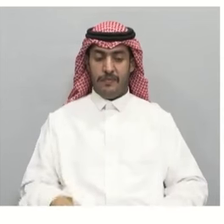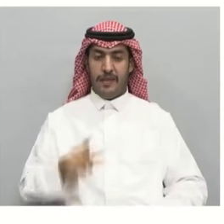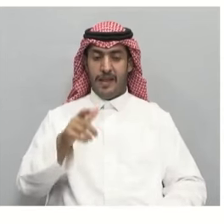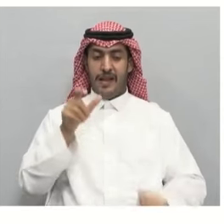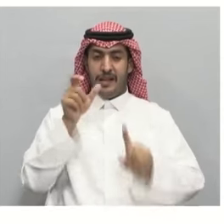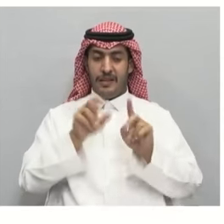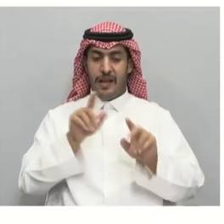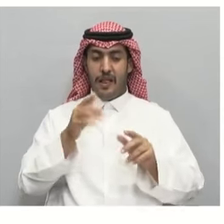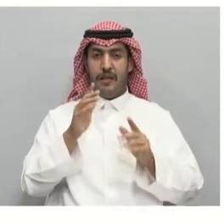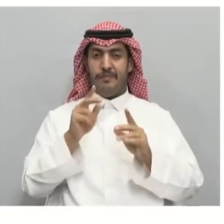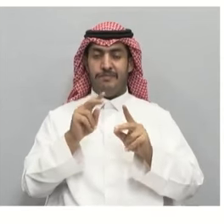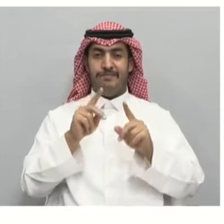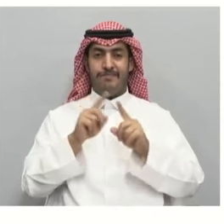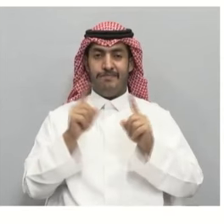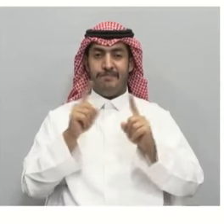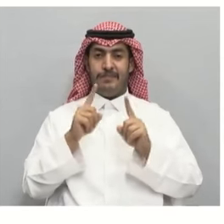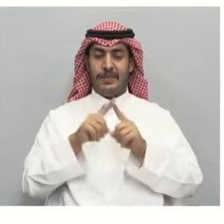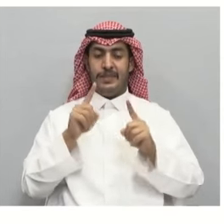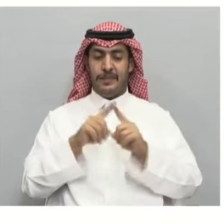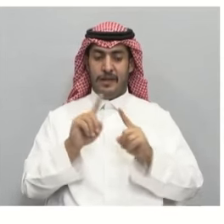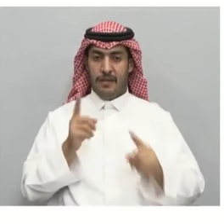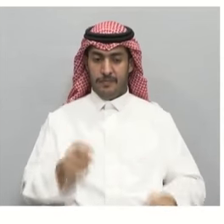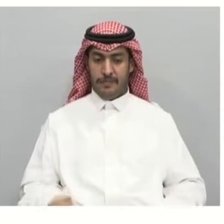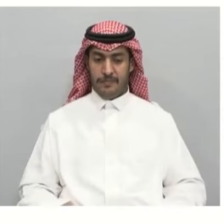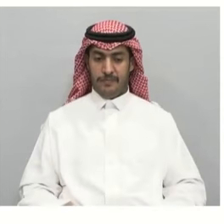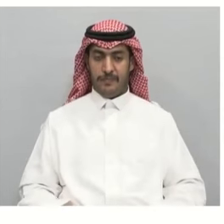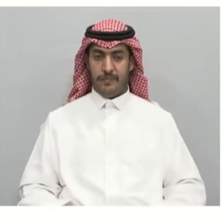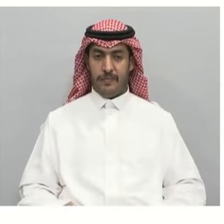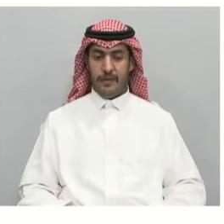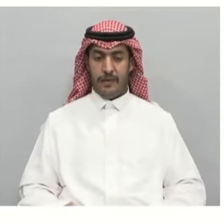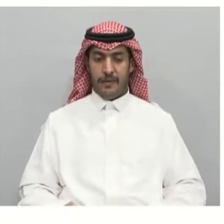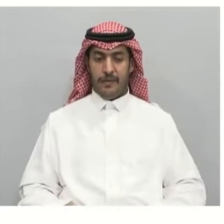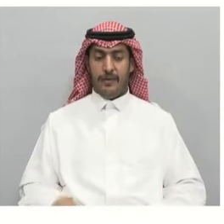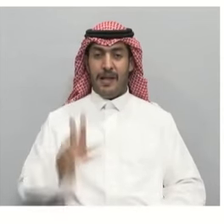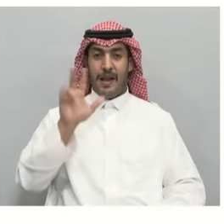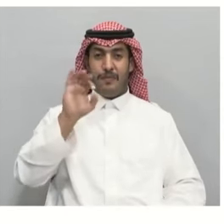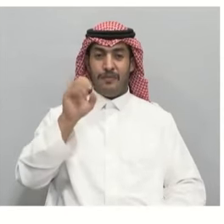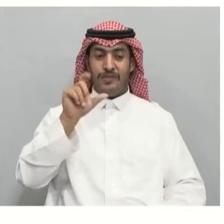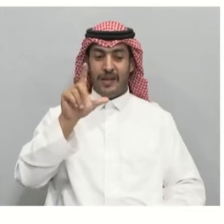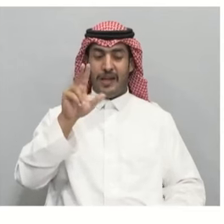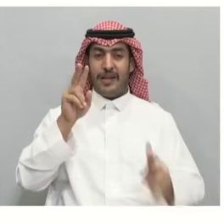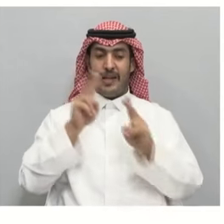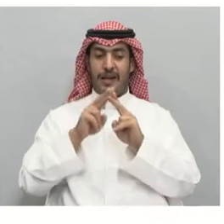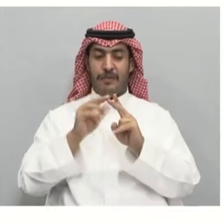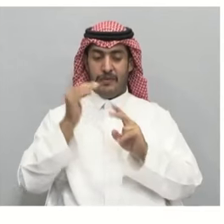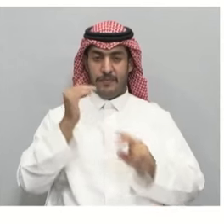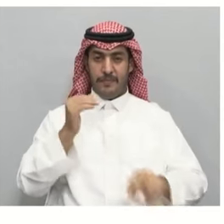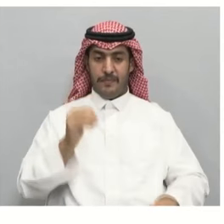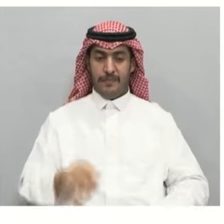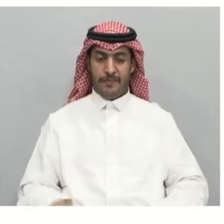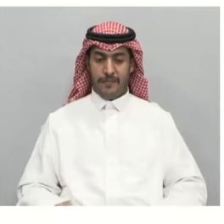الاجسام تتجاذب ويعرف المجال الكهربائي بانه الحيز حول الشحنه